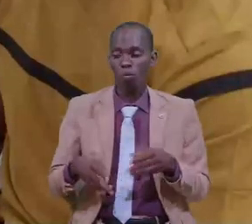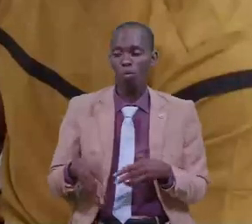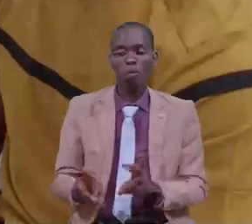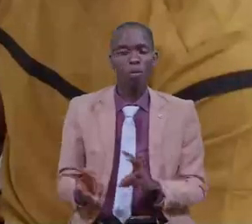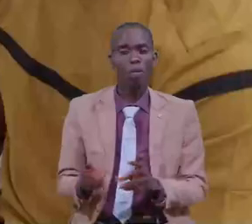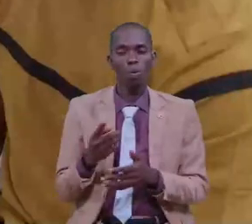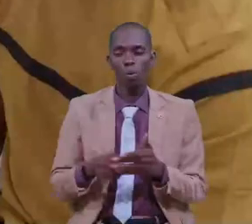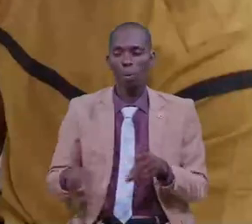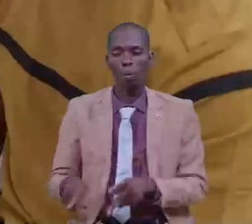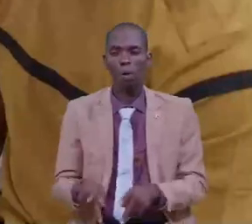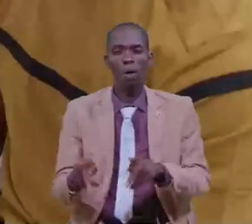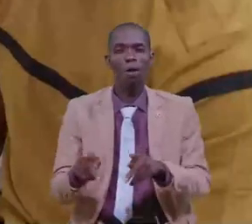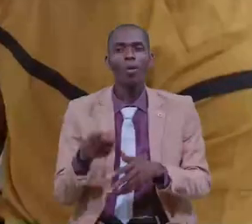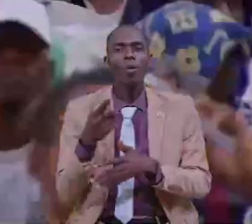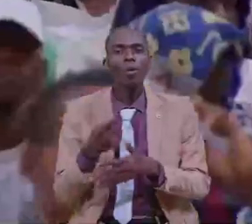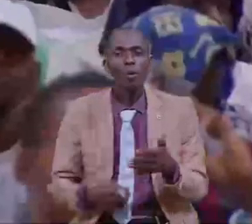Quel chemin?